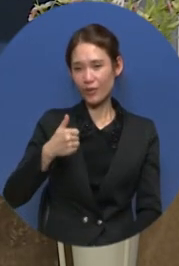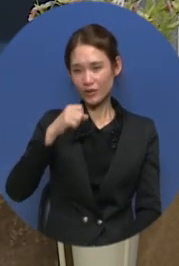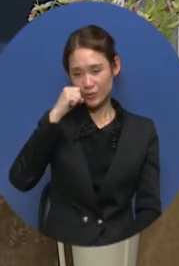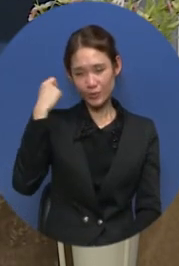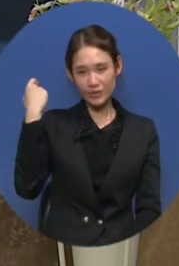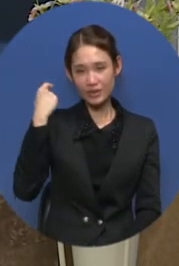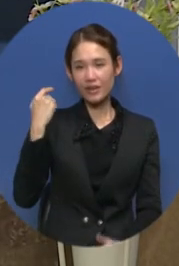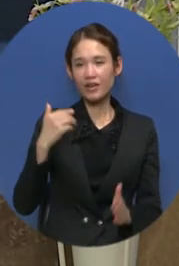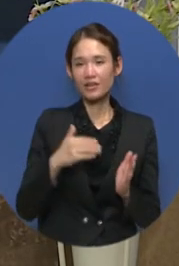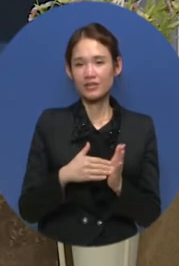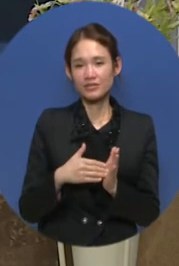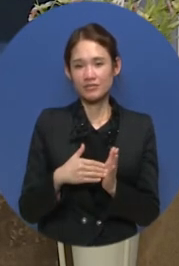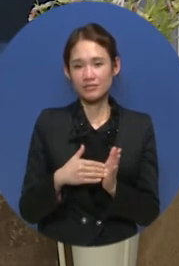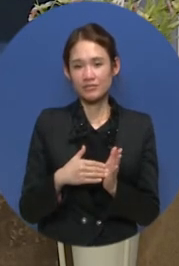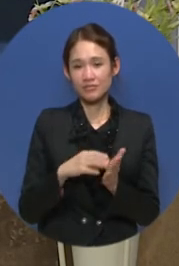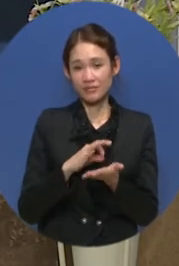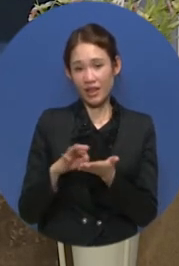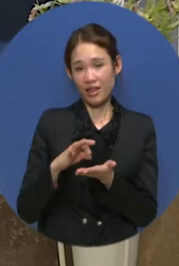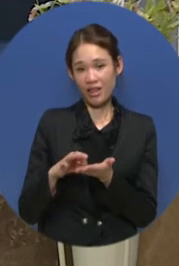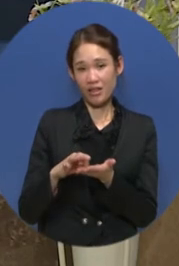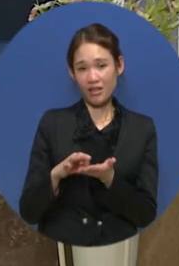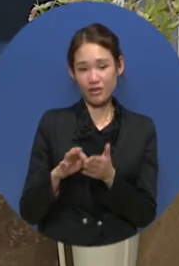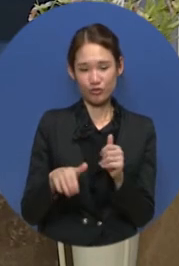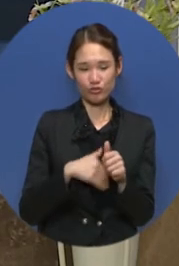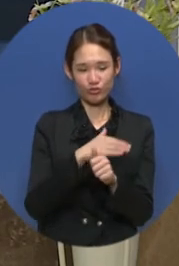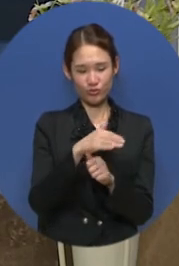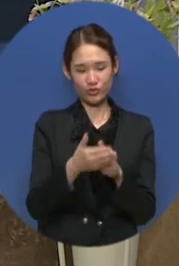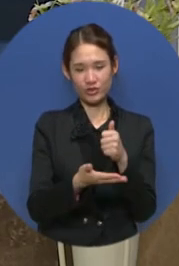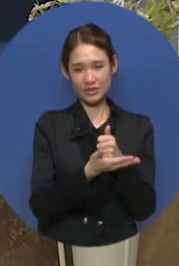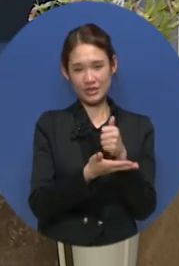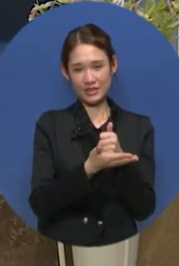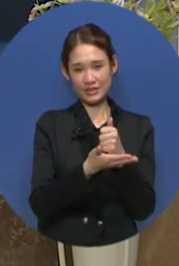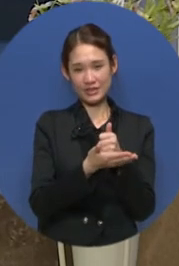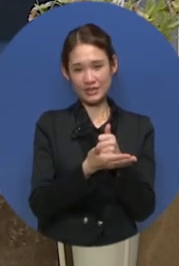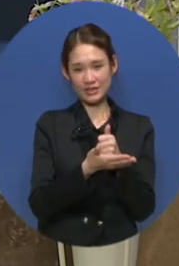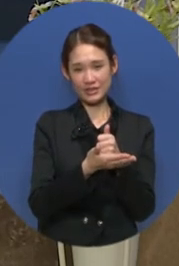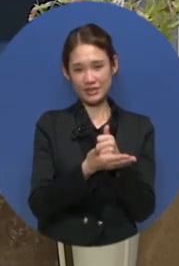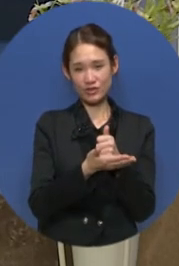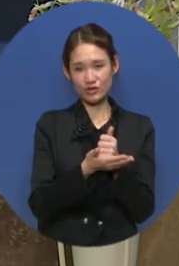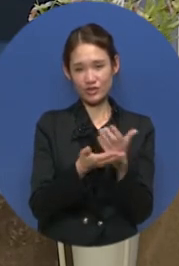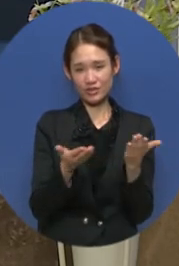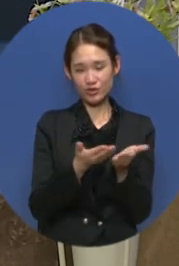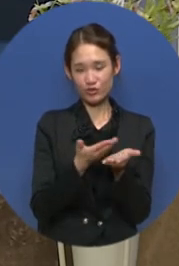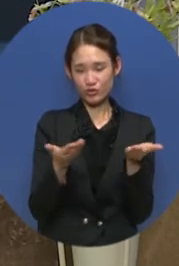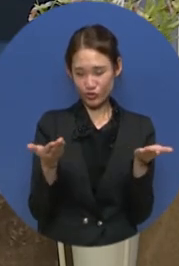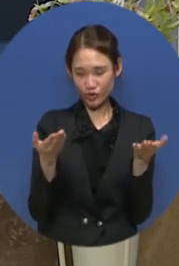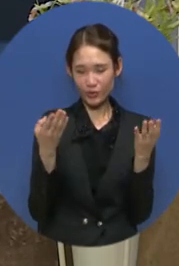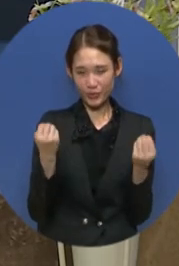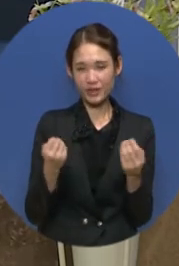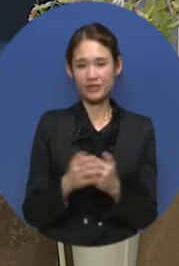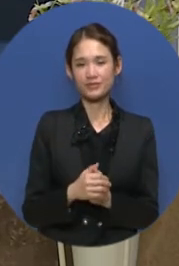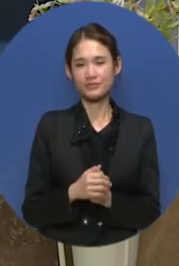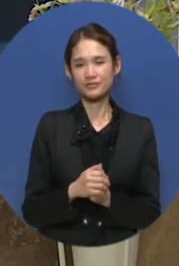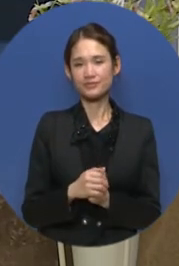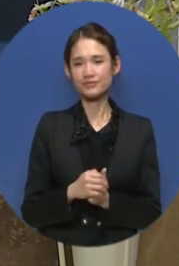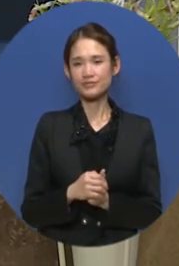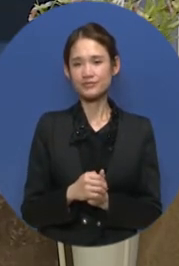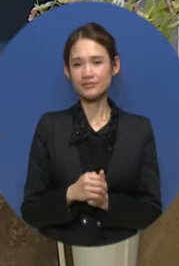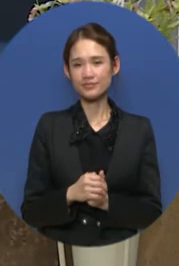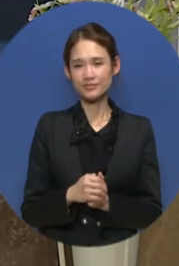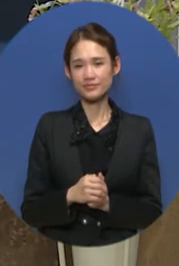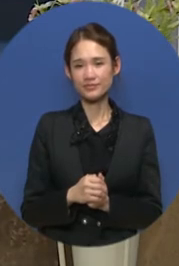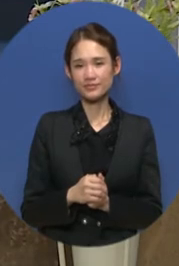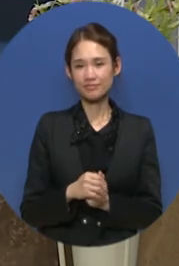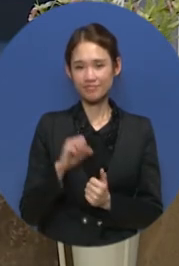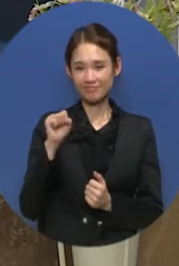그렇습니다. 네. 그런 것처럼 써보고 제품이 좋으면은 예. 또 계속 이 써봐라 하면서 주변에 그 지인분들한테도 추천도 많이 하고.